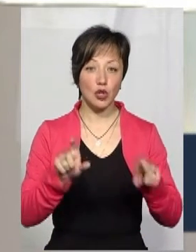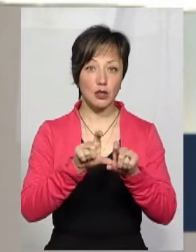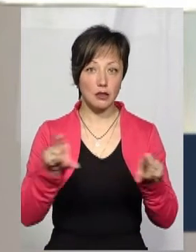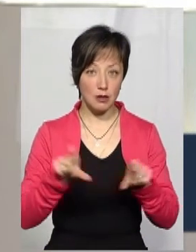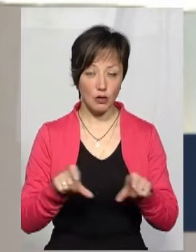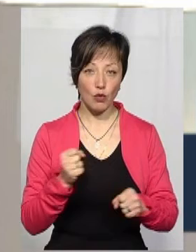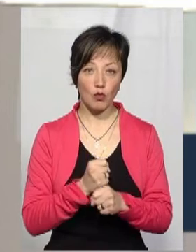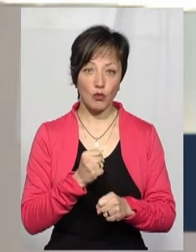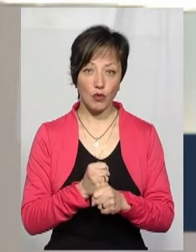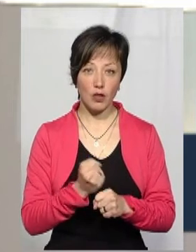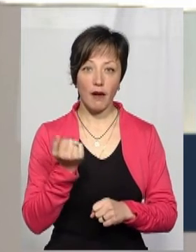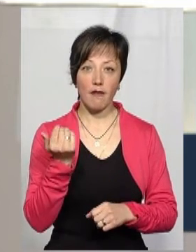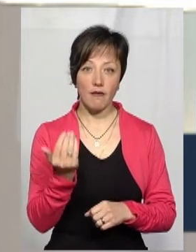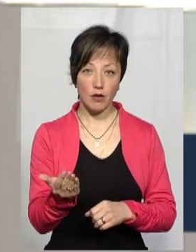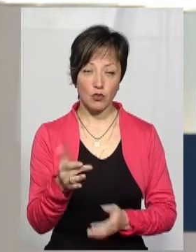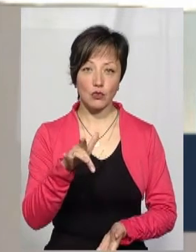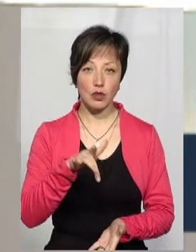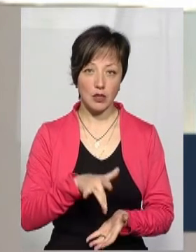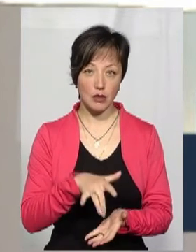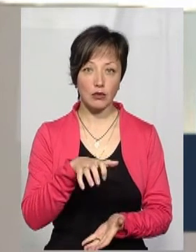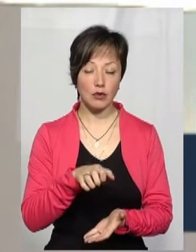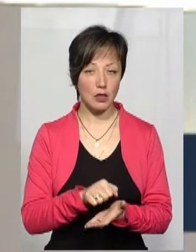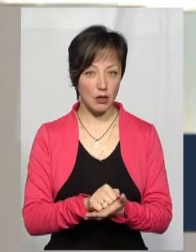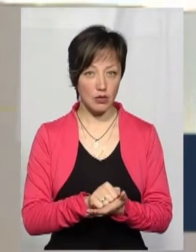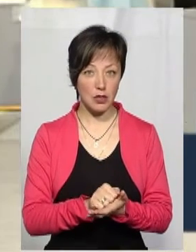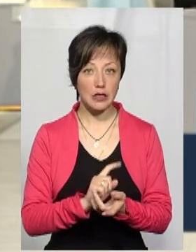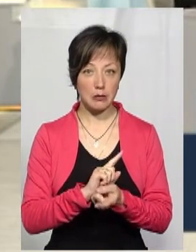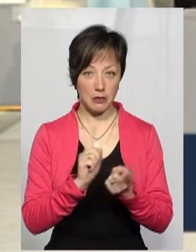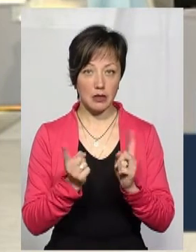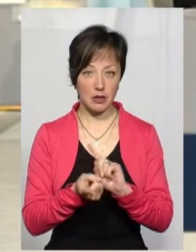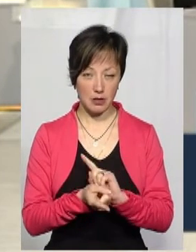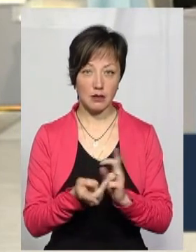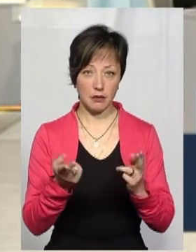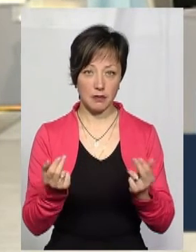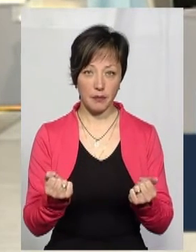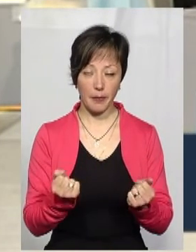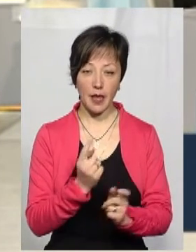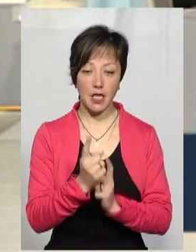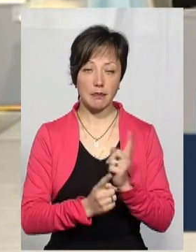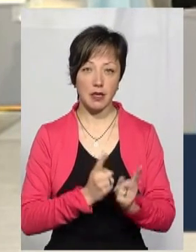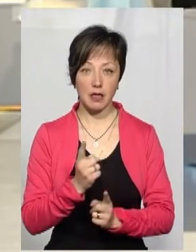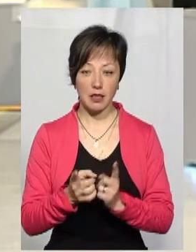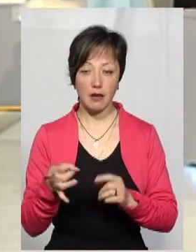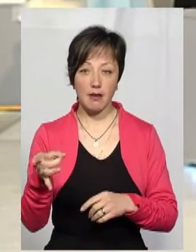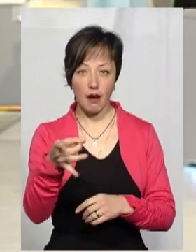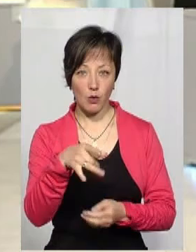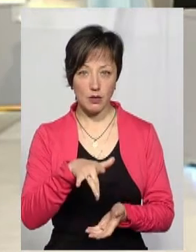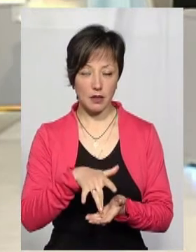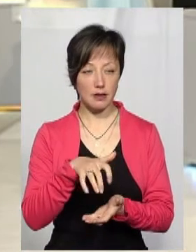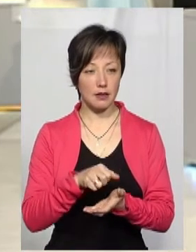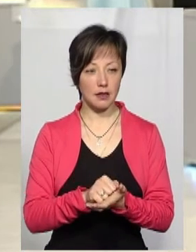робота, напевно, робота вашого центру зайнятості обласного змінилася. Ну, власне, і робота районних центрів